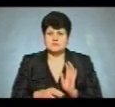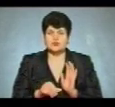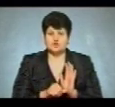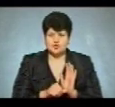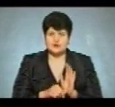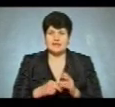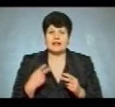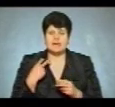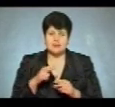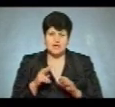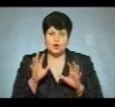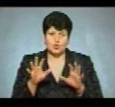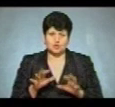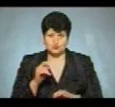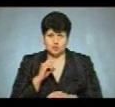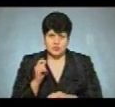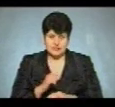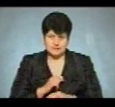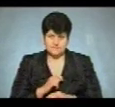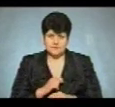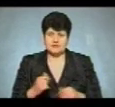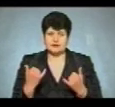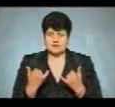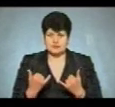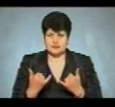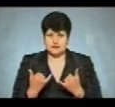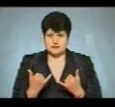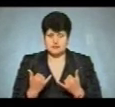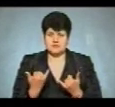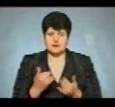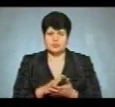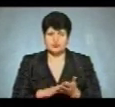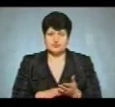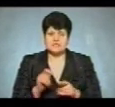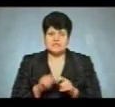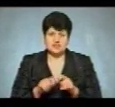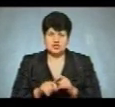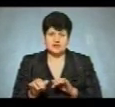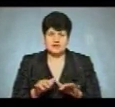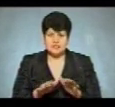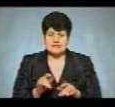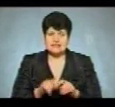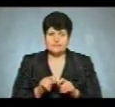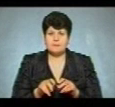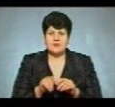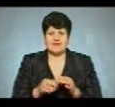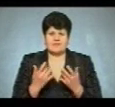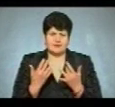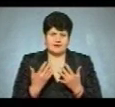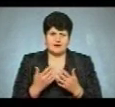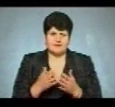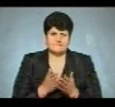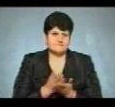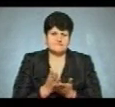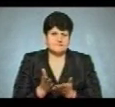286 Кримінального кодексу України. Наразі тривають слідчі дії, слідство перевіряє декілька версій